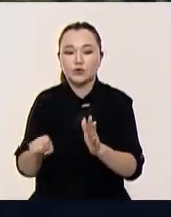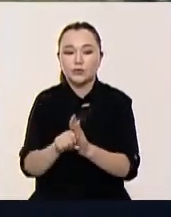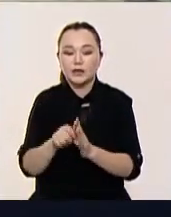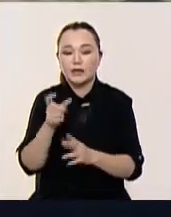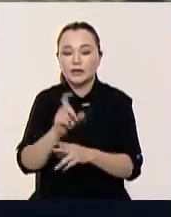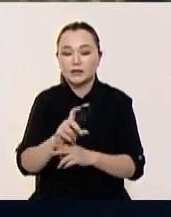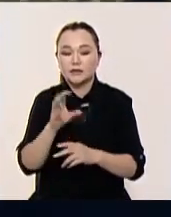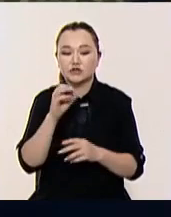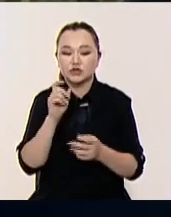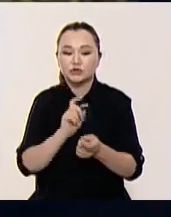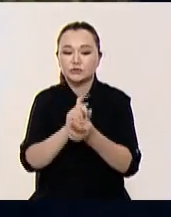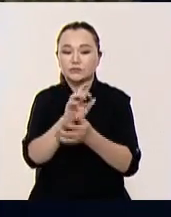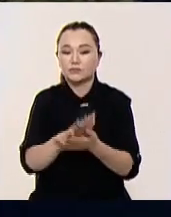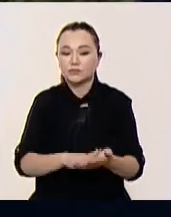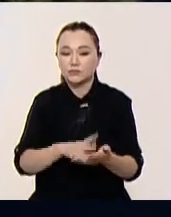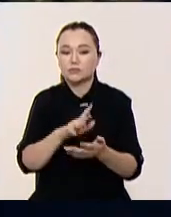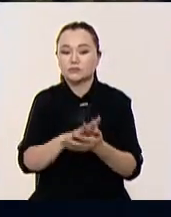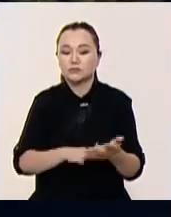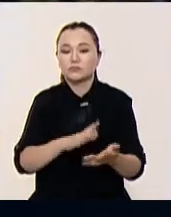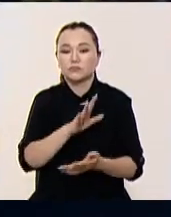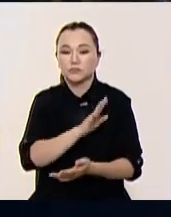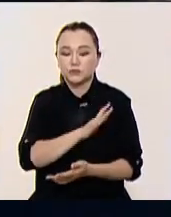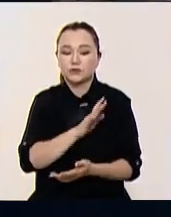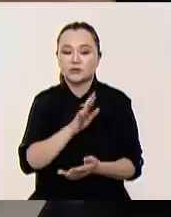жильцы продолжали шуметь. Подробности у наших корреспондентов.